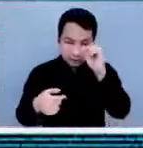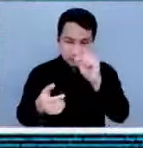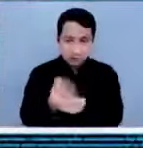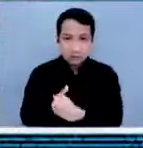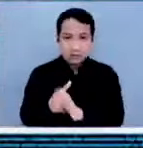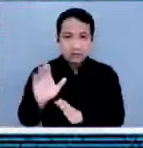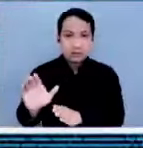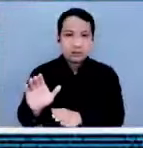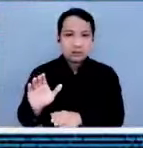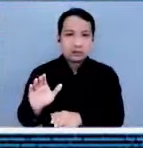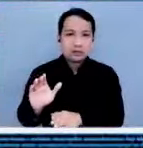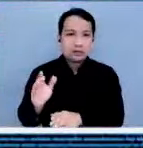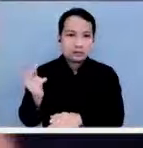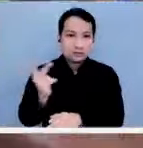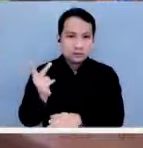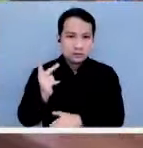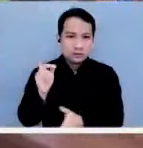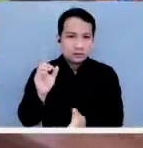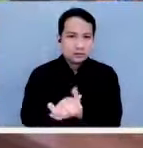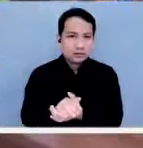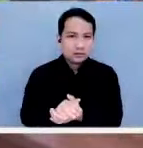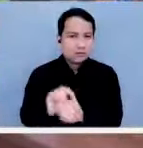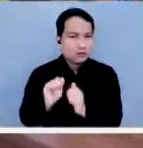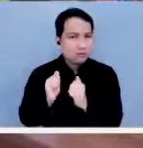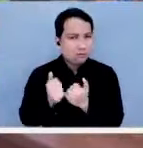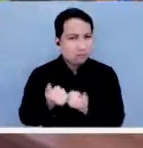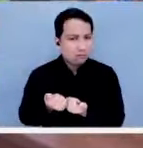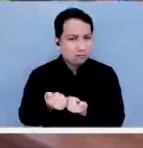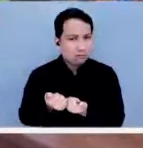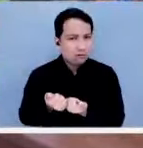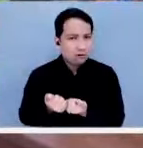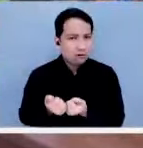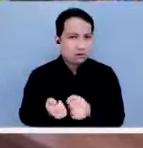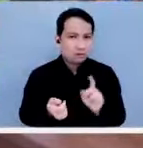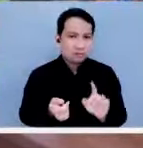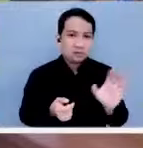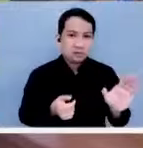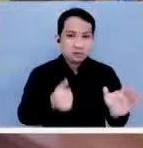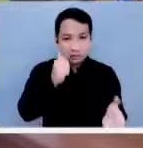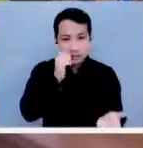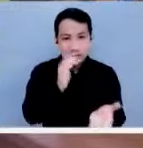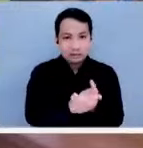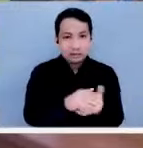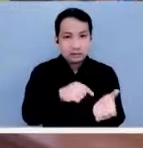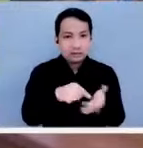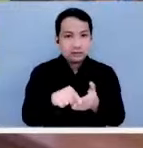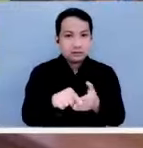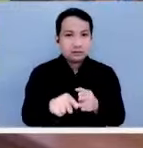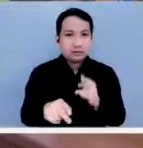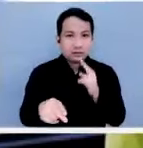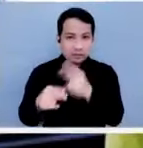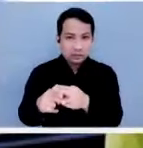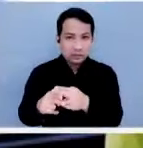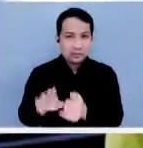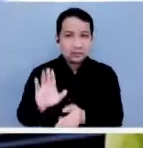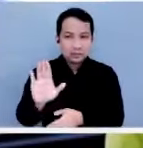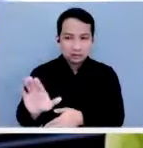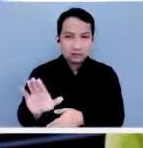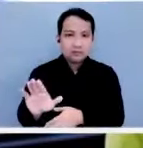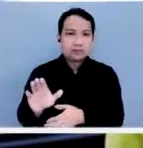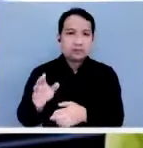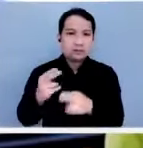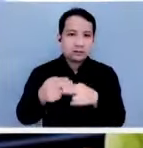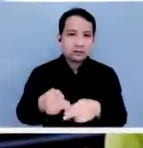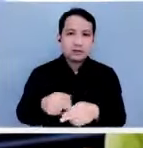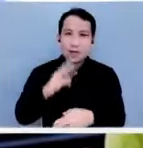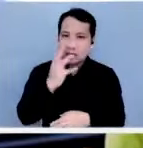sasakyan nilang mag-asawa. Paano kung si Mrs. nga ang bumili, pero kay Mister naman nakapangalan? Sino ngayon